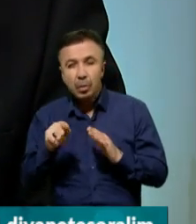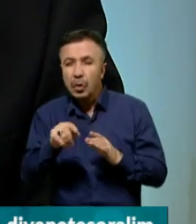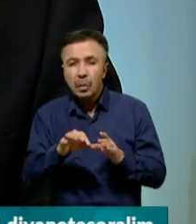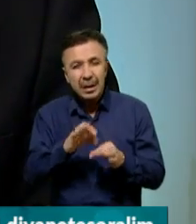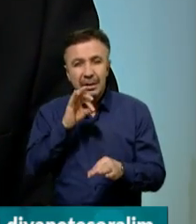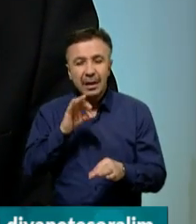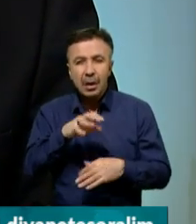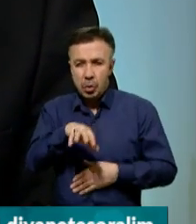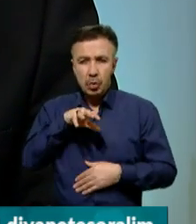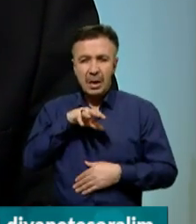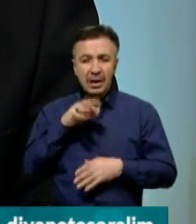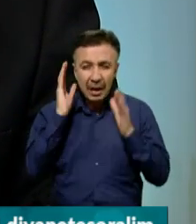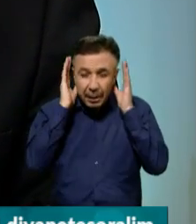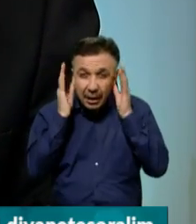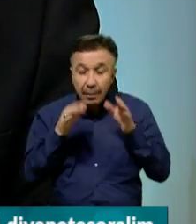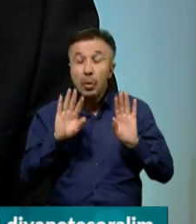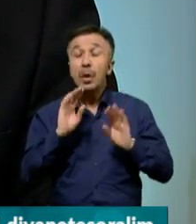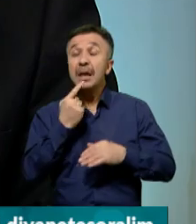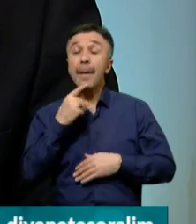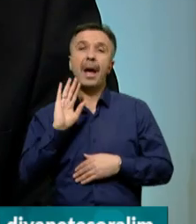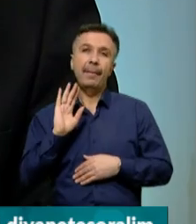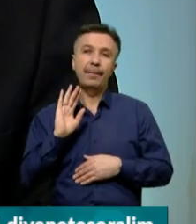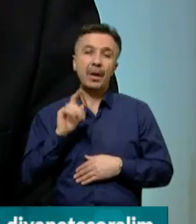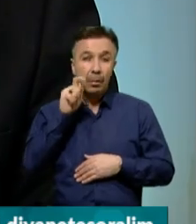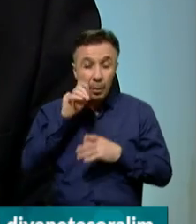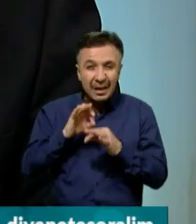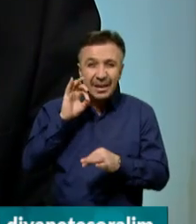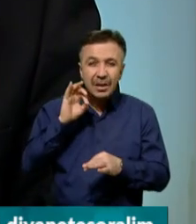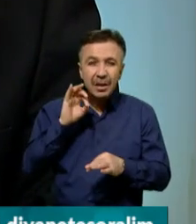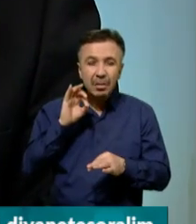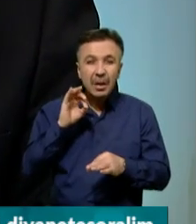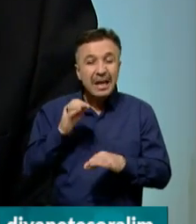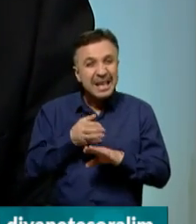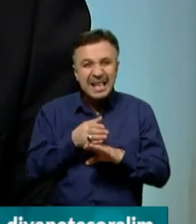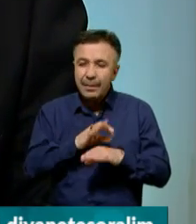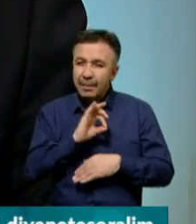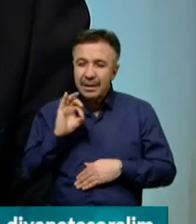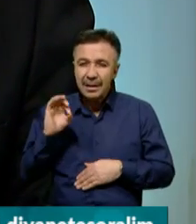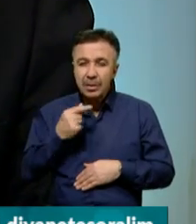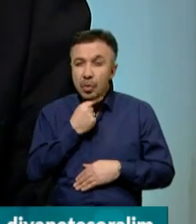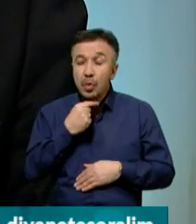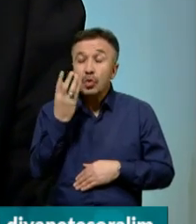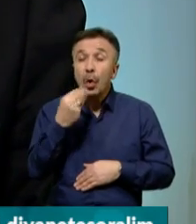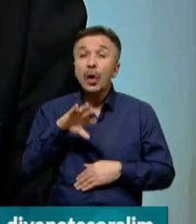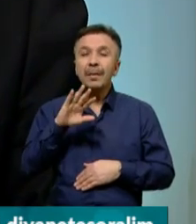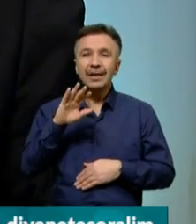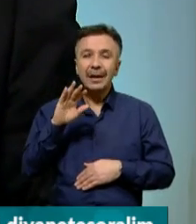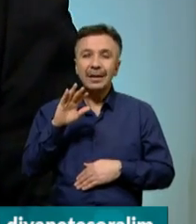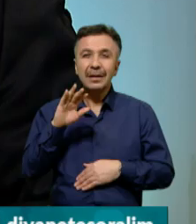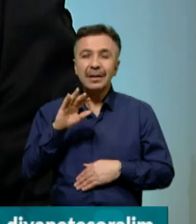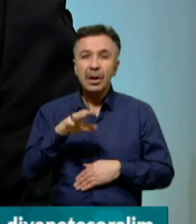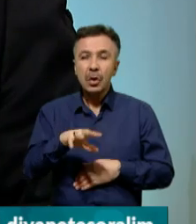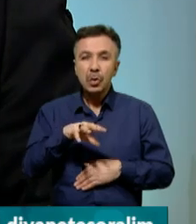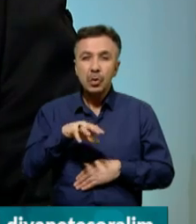kılmıyor dememeliyiz. Niye? Çünkü mümin durup dururken Resulullah'ın sünnetini sebepsiz ve meşru mazeret olmadan terk etmez.